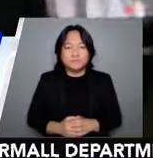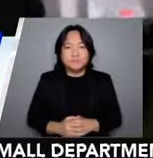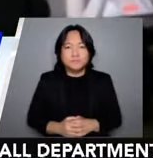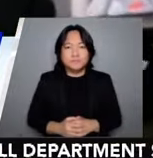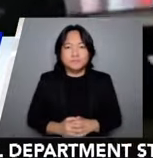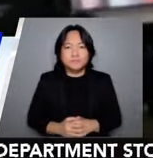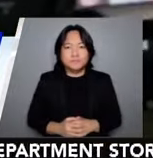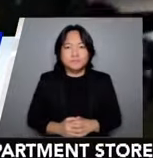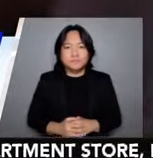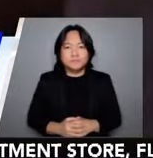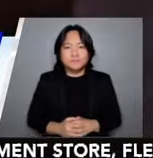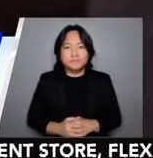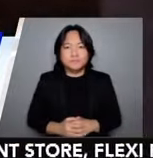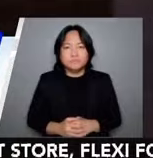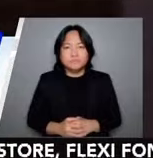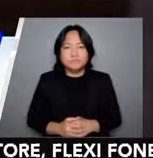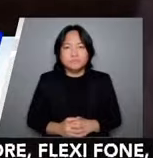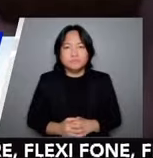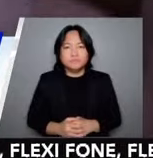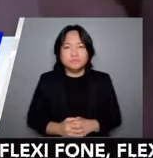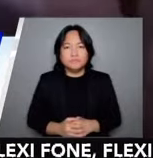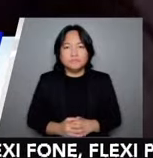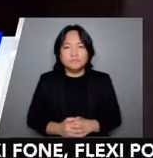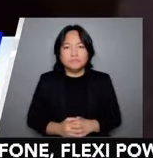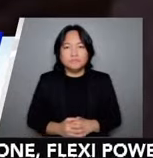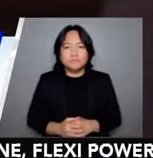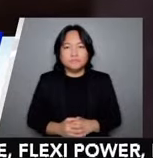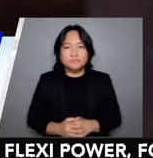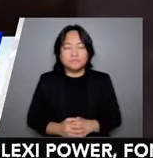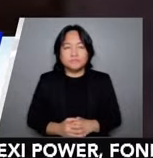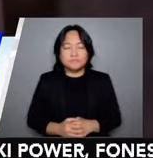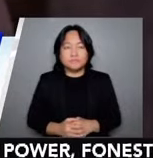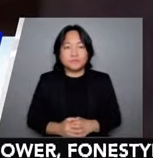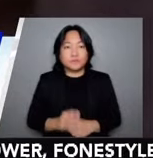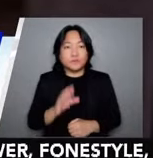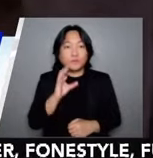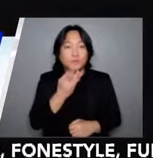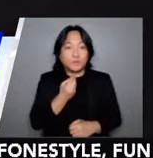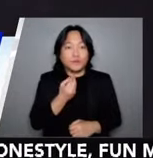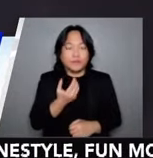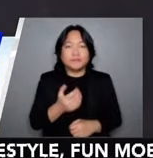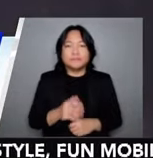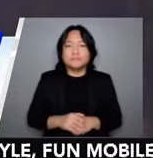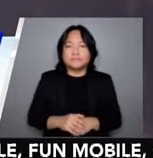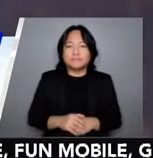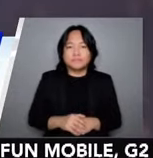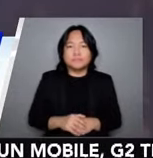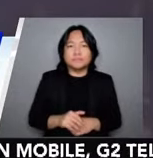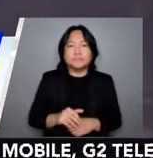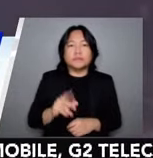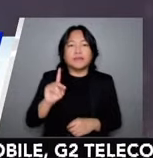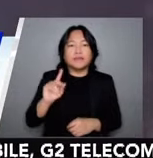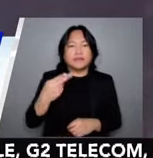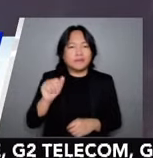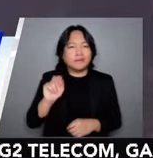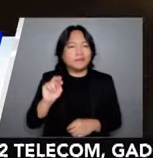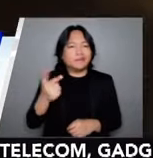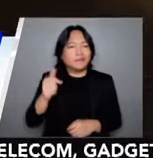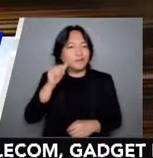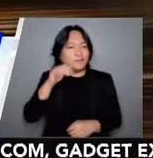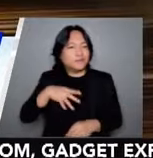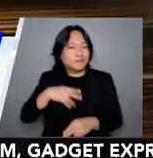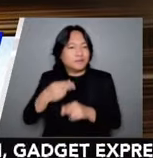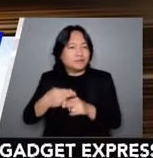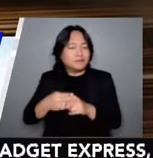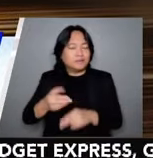Haba nun, ha? Sa pagpasok ni Viva Max A-lister Angeli Kang, hindi lang daw ang mga manonood ang na-surprise